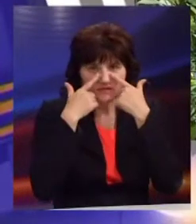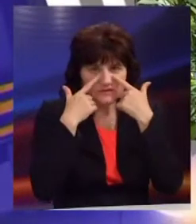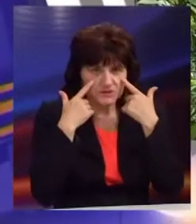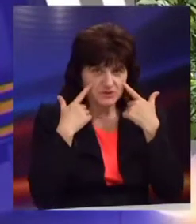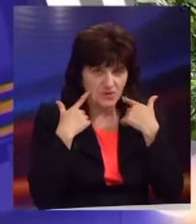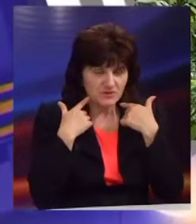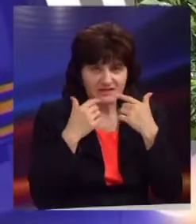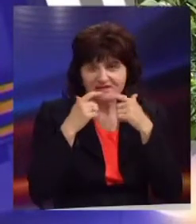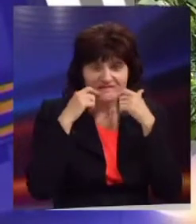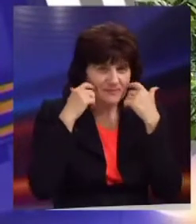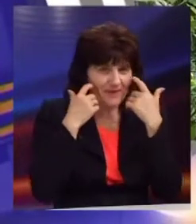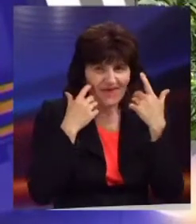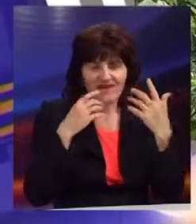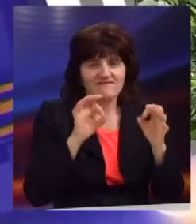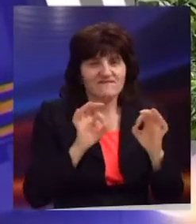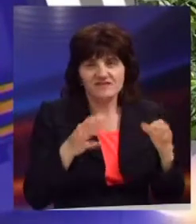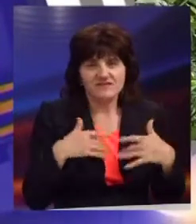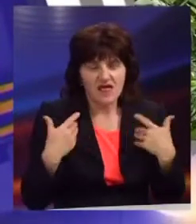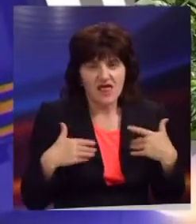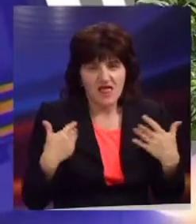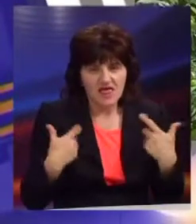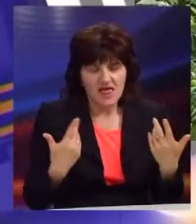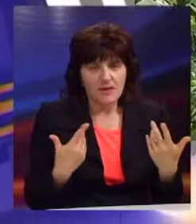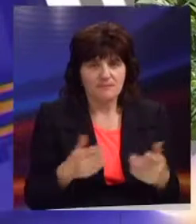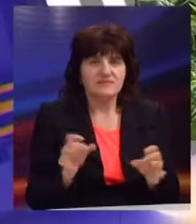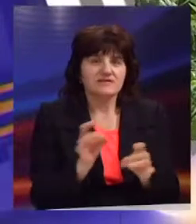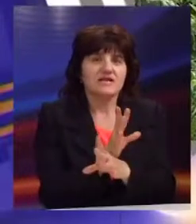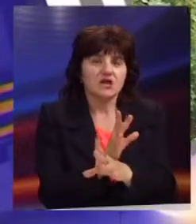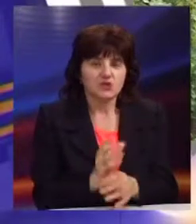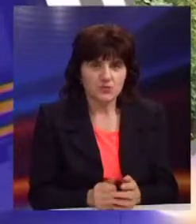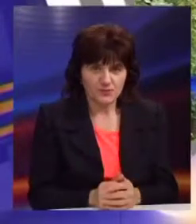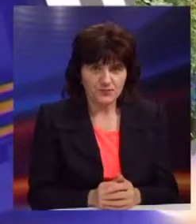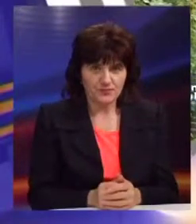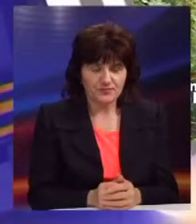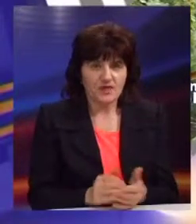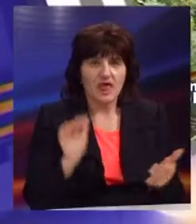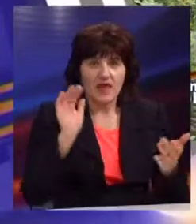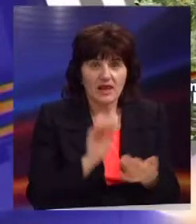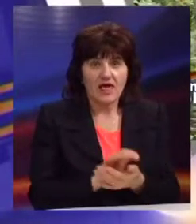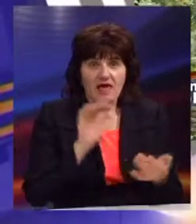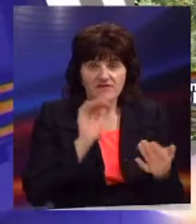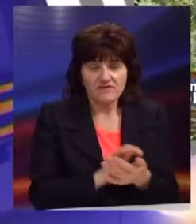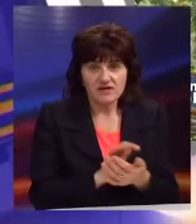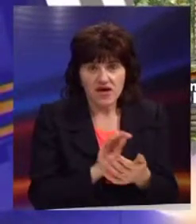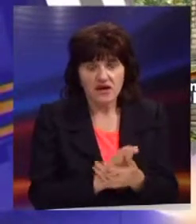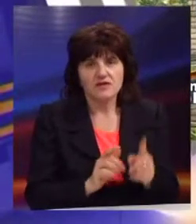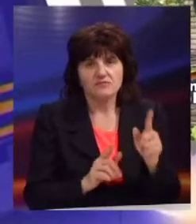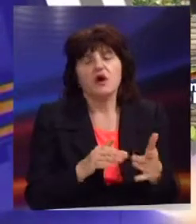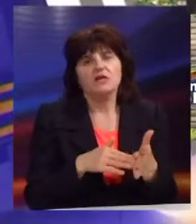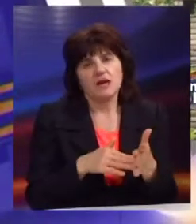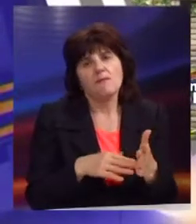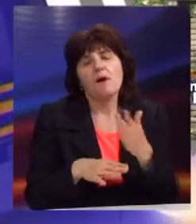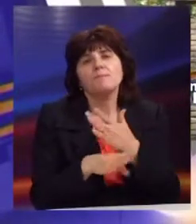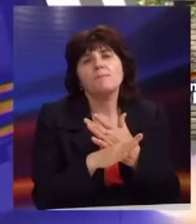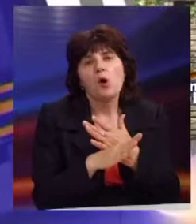suze radosnice, uz smeh, veselje. Uz najveću moguću sreću. Pa navijali smo za njega i bili smo tu stalno za njega ako